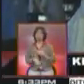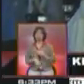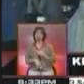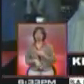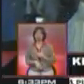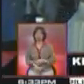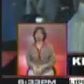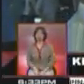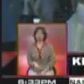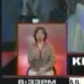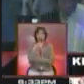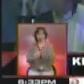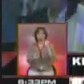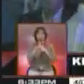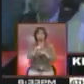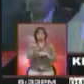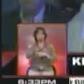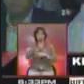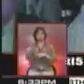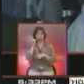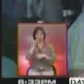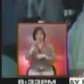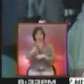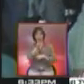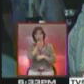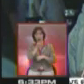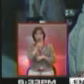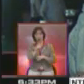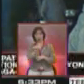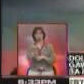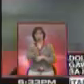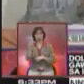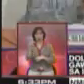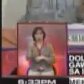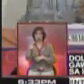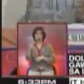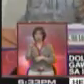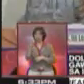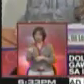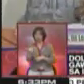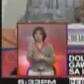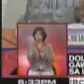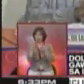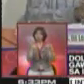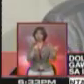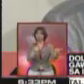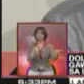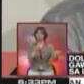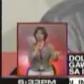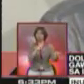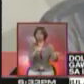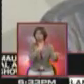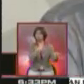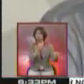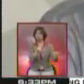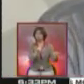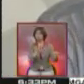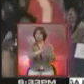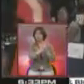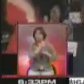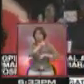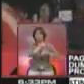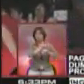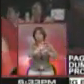that both Ate Guy and Ate V would want Tito Dolphy to be the first. Paliwanag ng National Commission for Culture and the